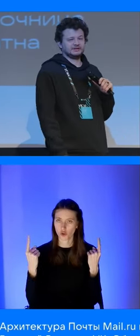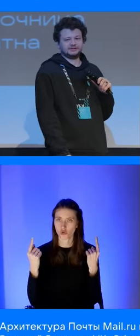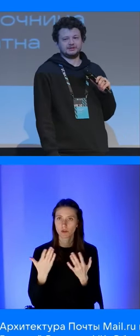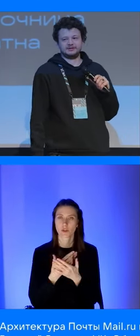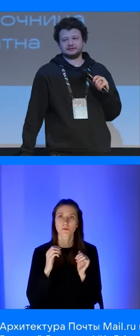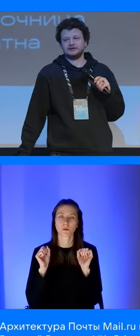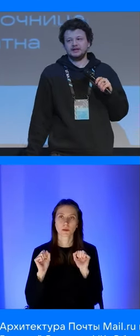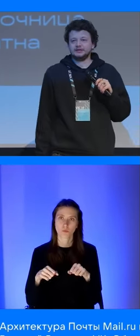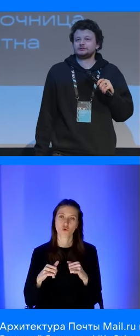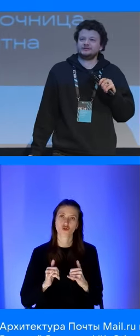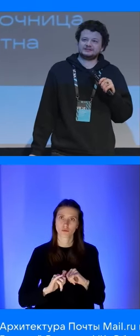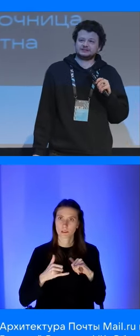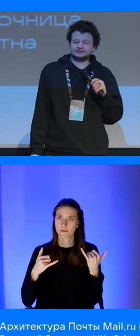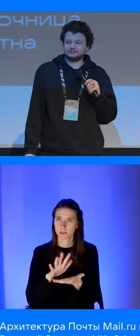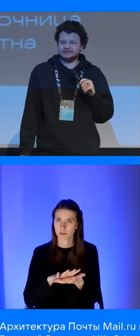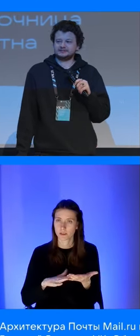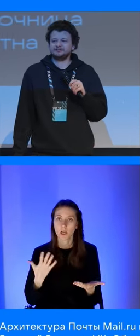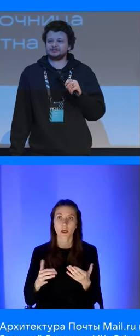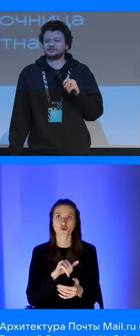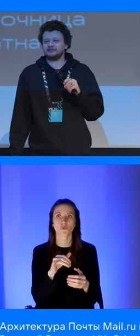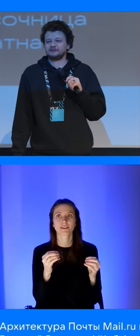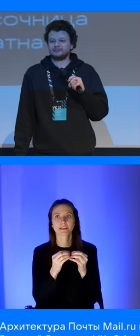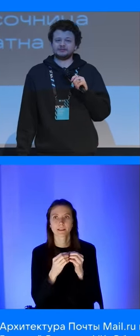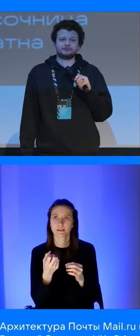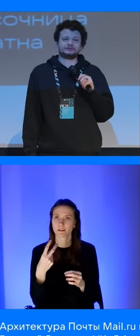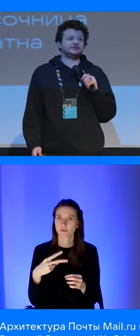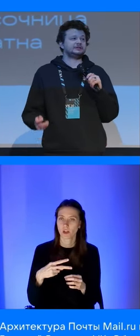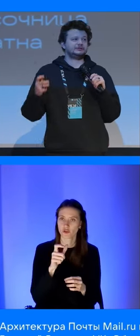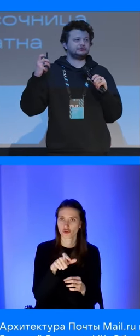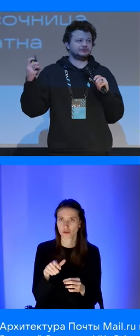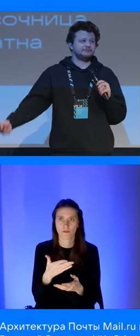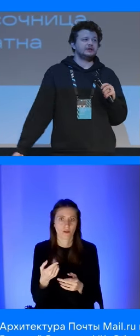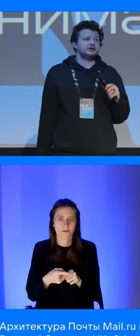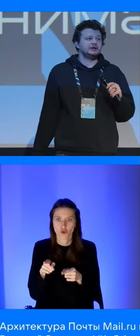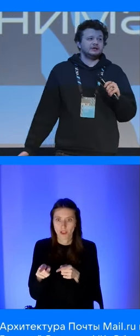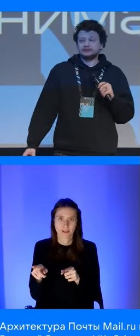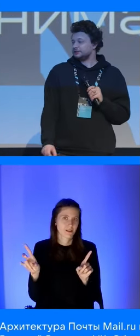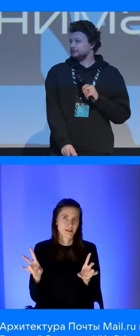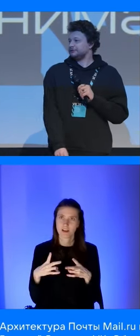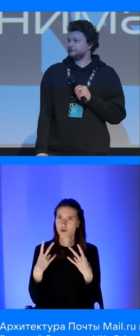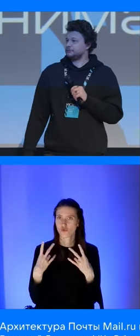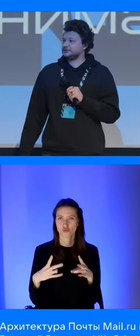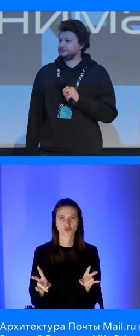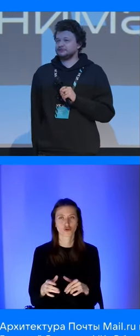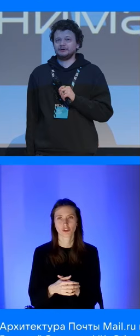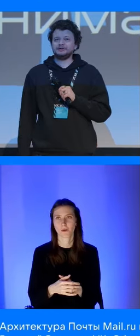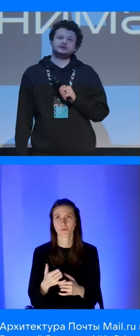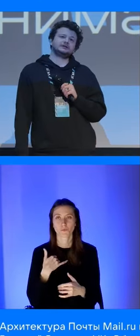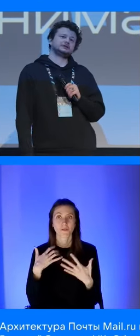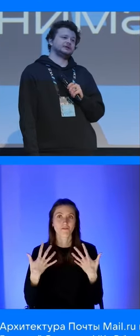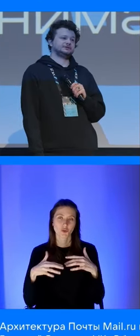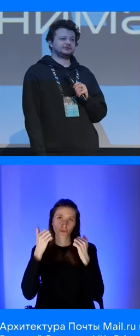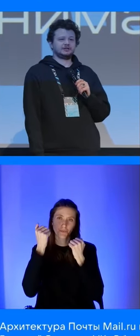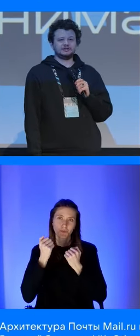в 1500 компонентов. Если у вас 10-20 человек, вам это просто не требуется. На этом у меня все. Спасибо за